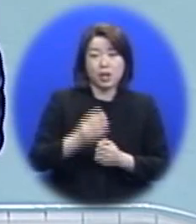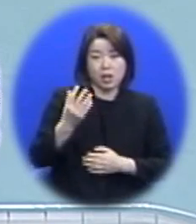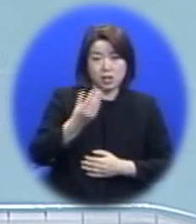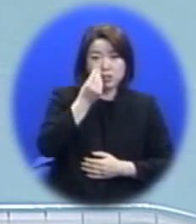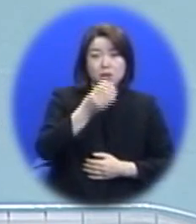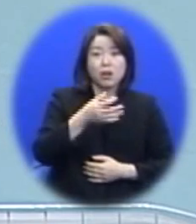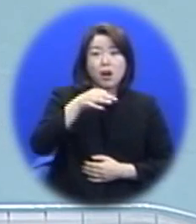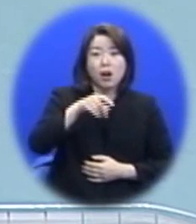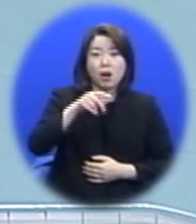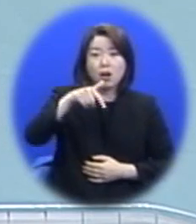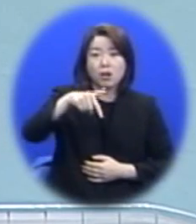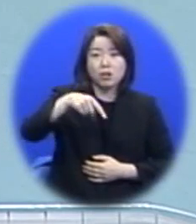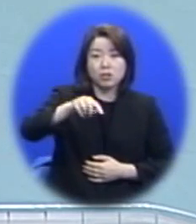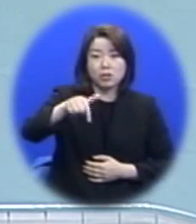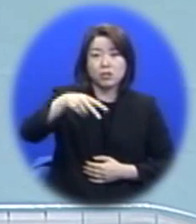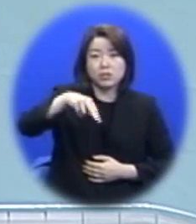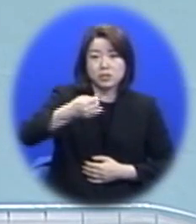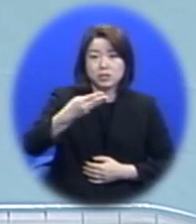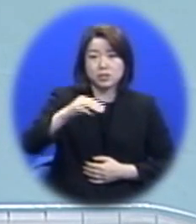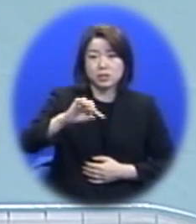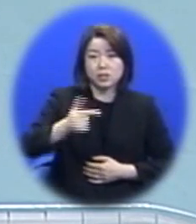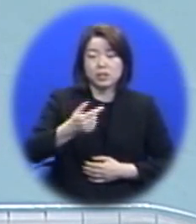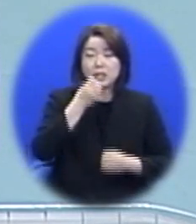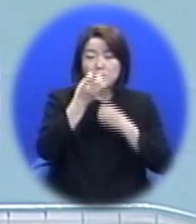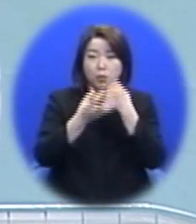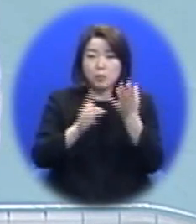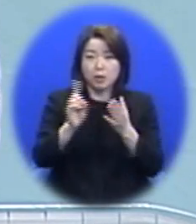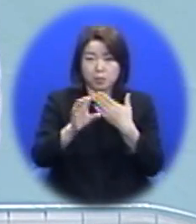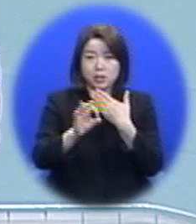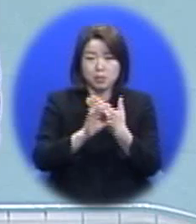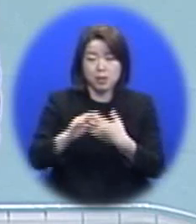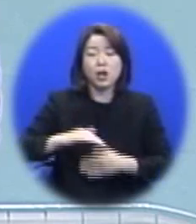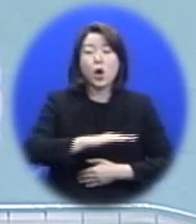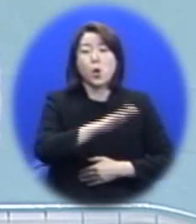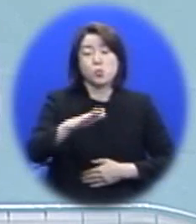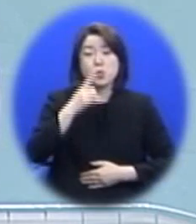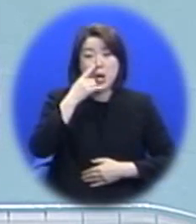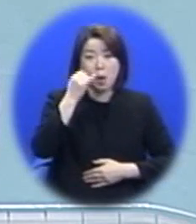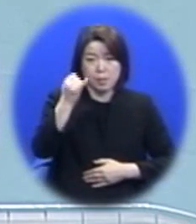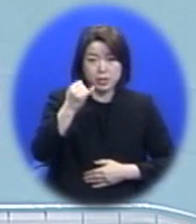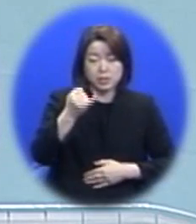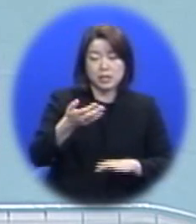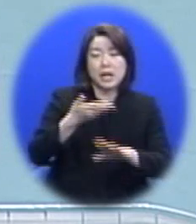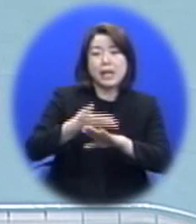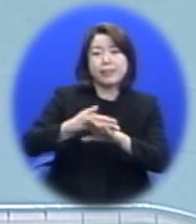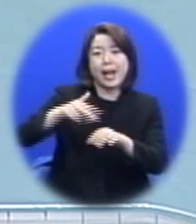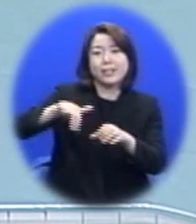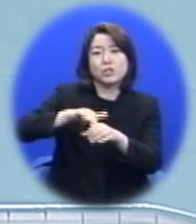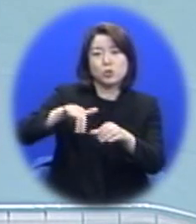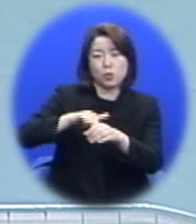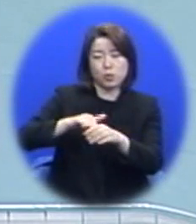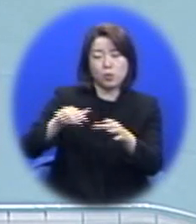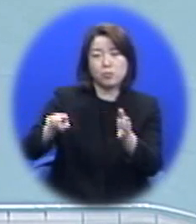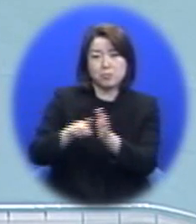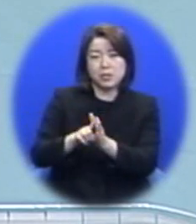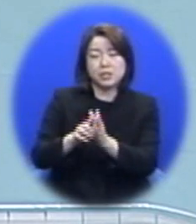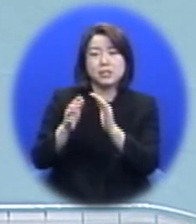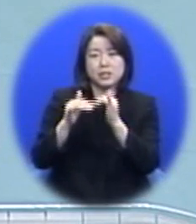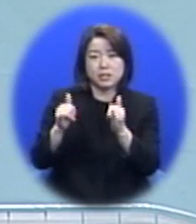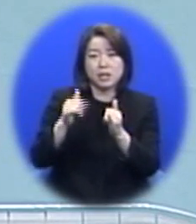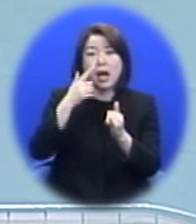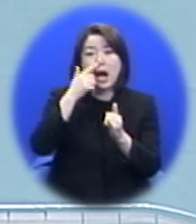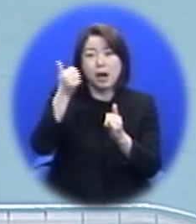이렇게 고백하는 부분이 나옵니다. 우리 어머니는 이교도였던 아버지를 주님 모시듯